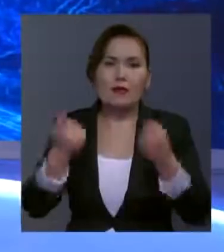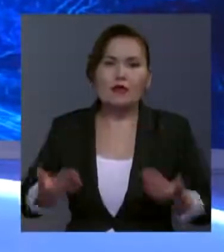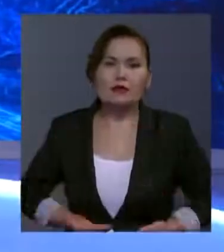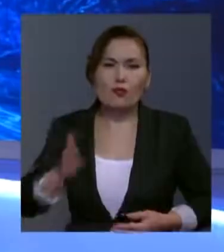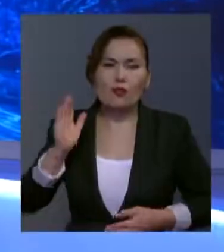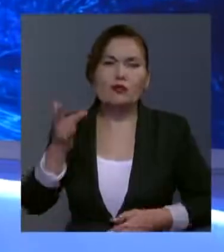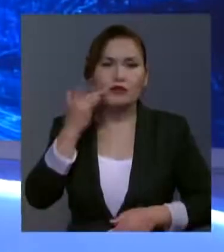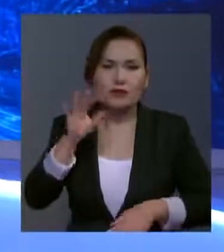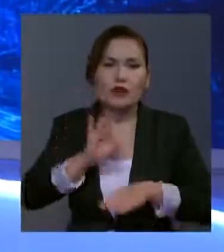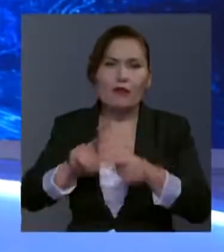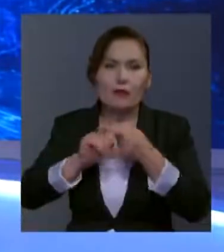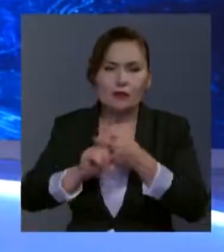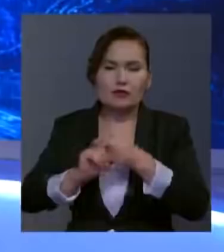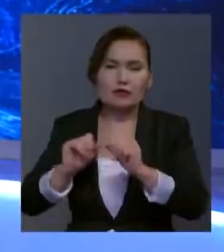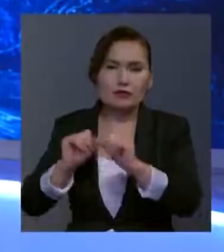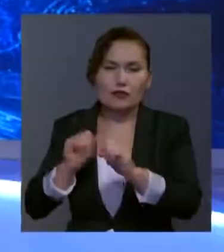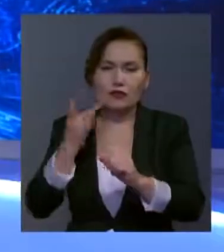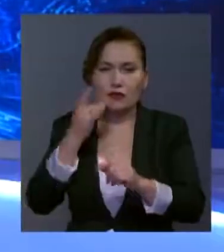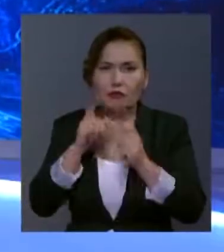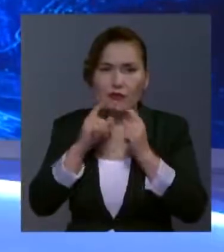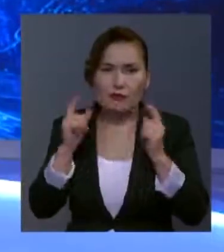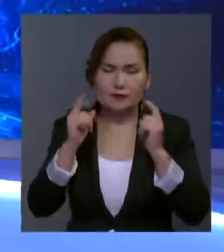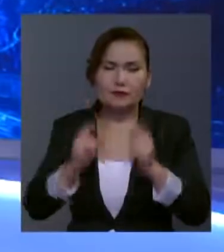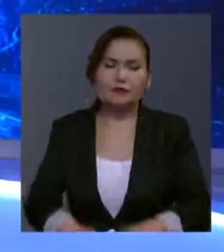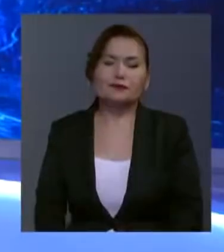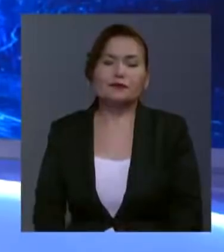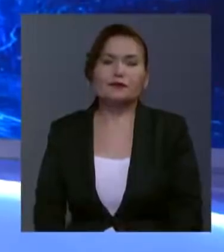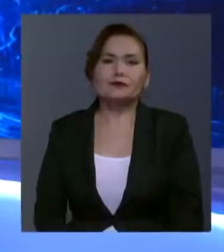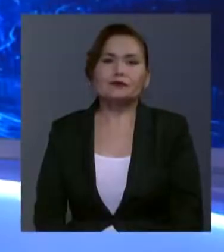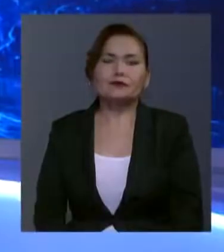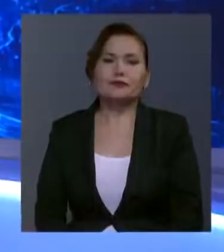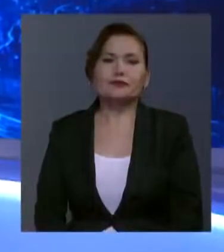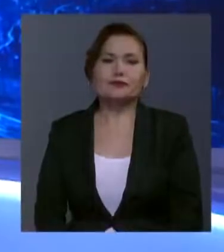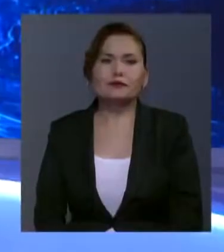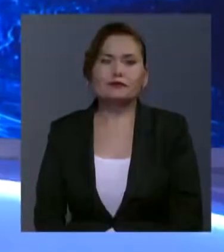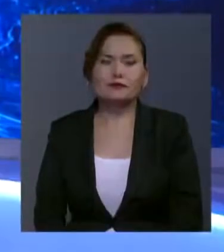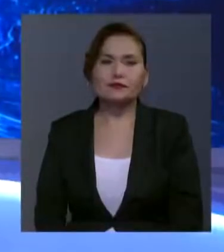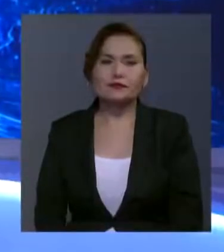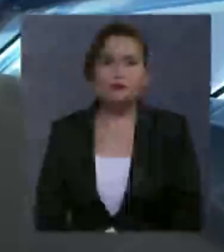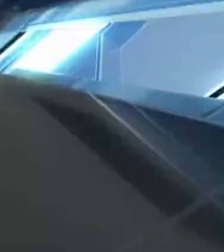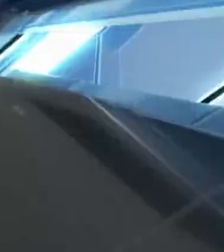жанашыр болып, маска киюді ұмытпайық. Әзірге айтарымыз осы. Ден қойып тыңдағандарыңызға рахмет.